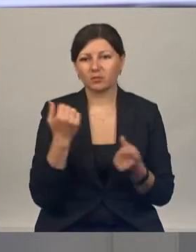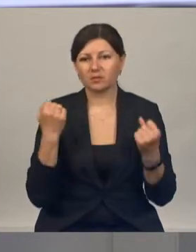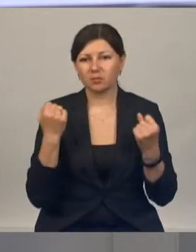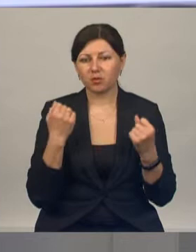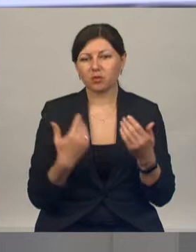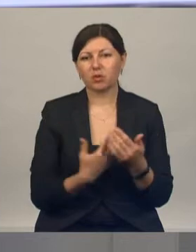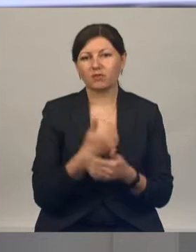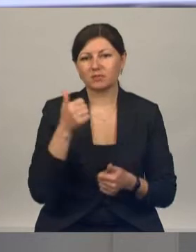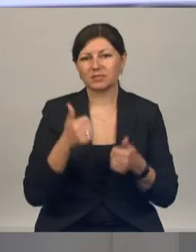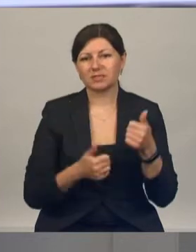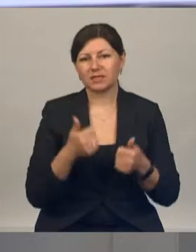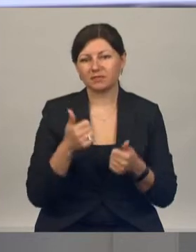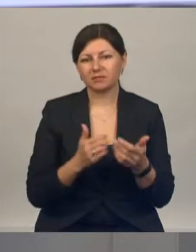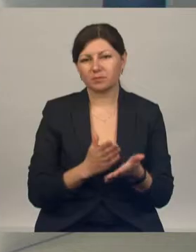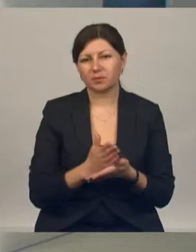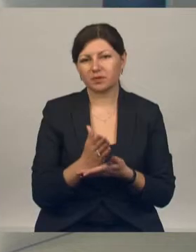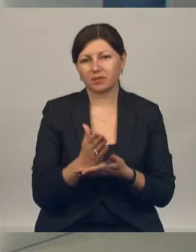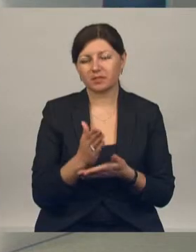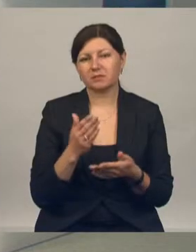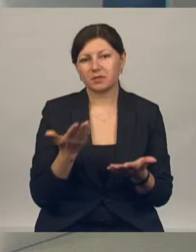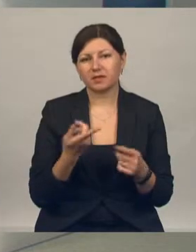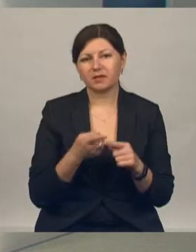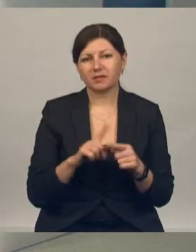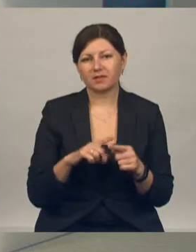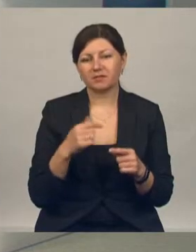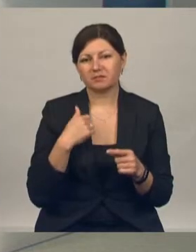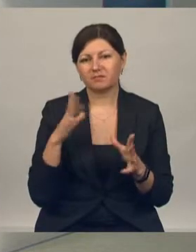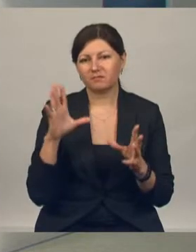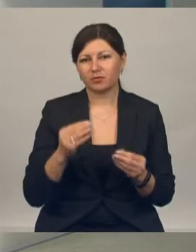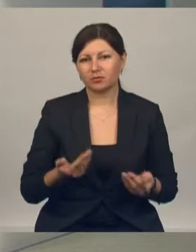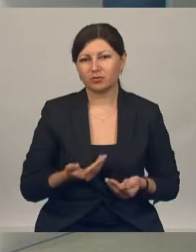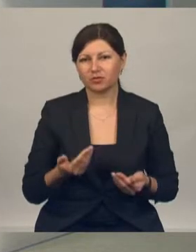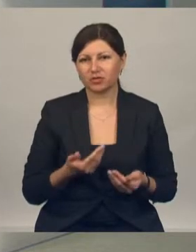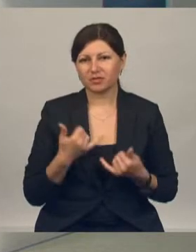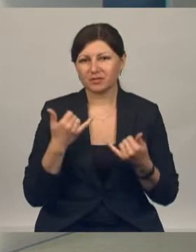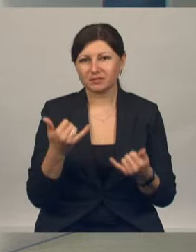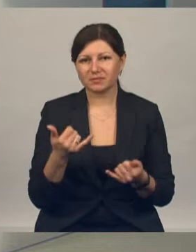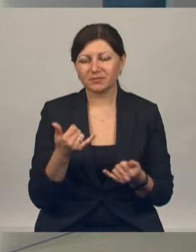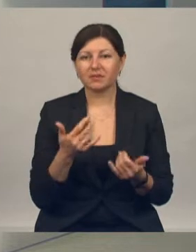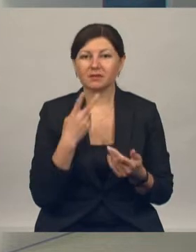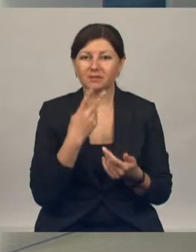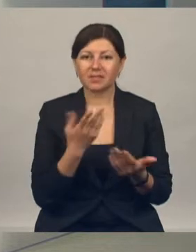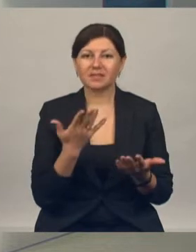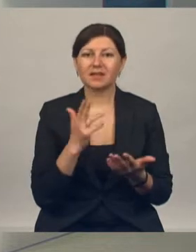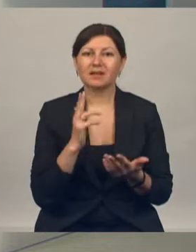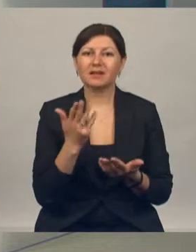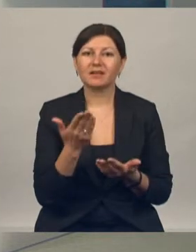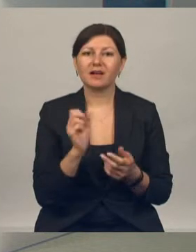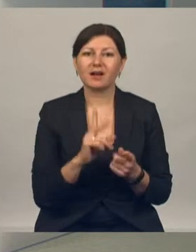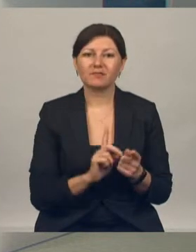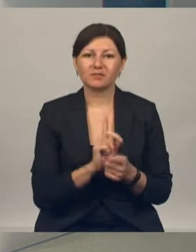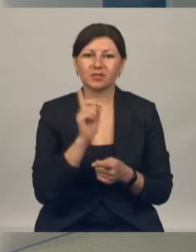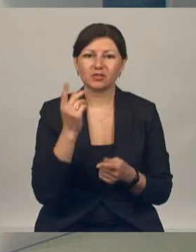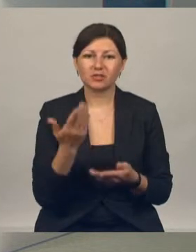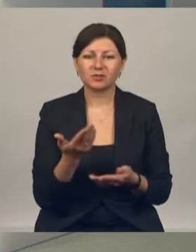новым соревновательным направлением. И, собственно, этому я посвятил свою жизнь. Дмитрий, как складывались ваши отношения, с чего все началось? В